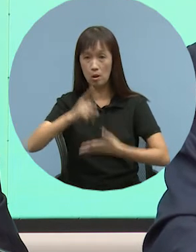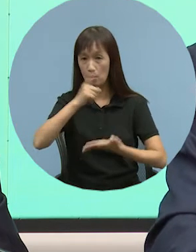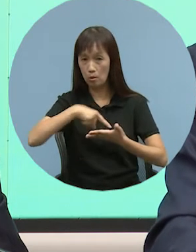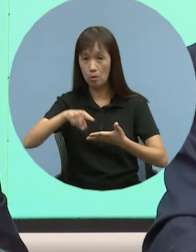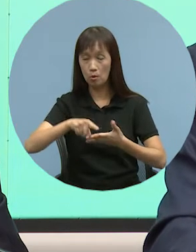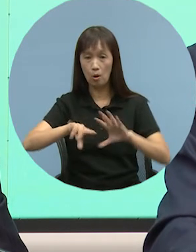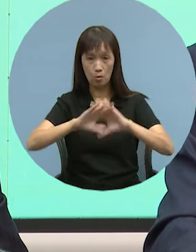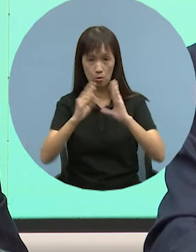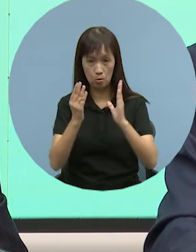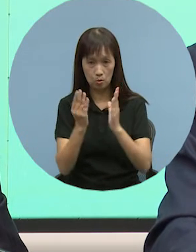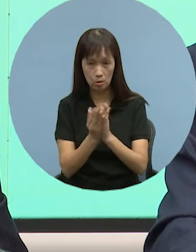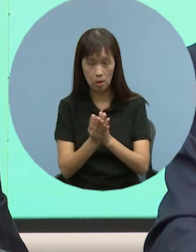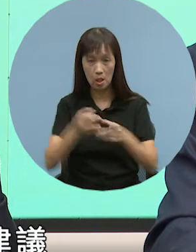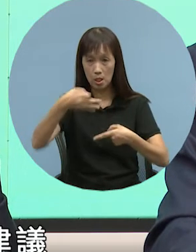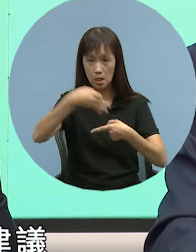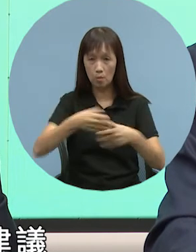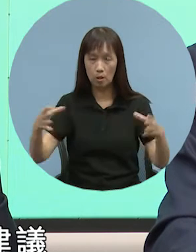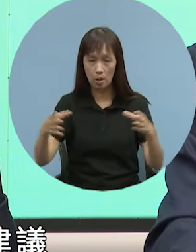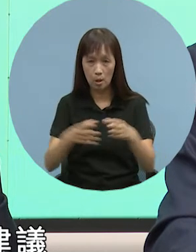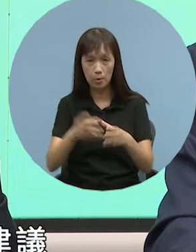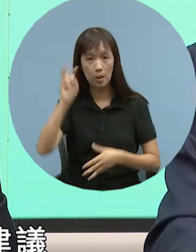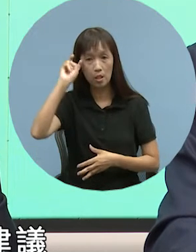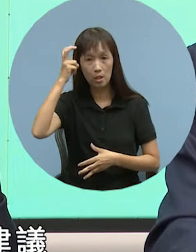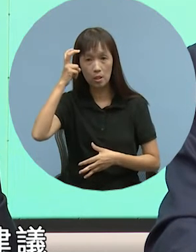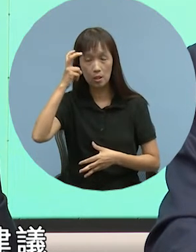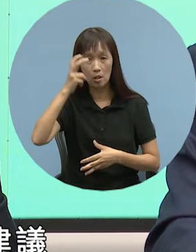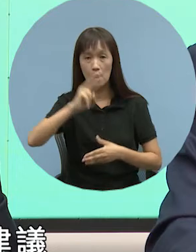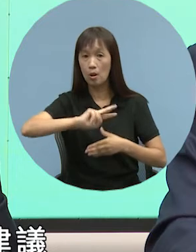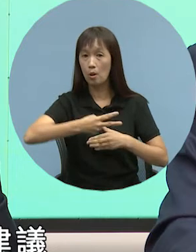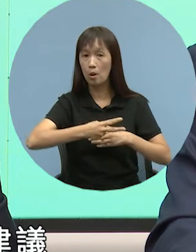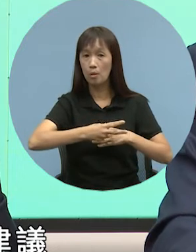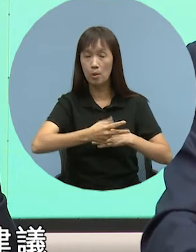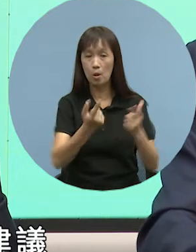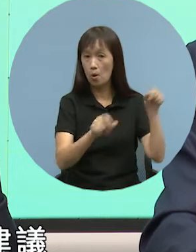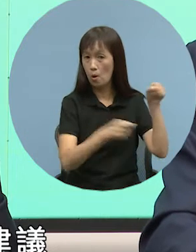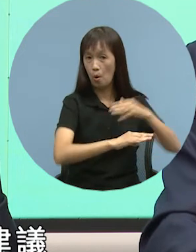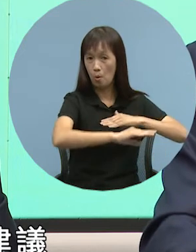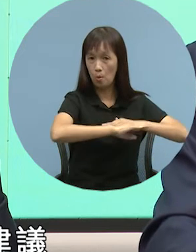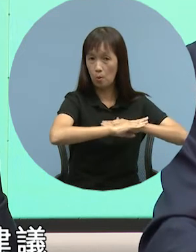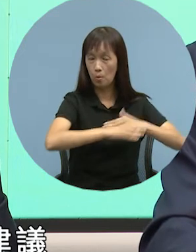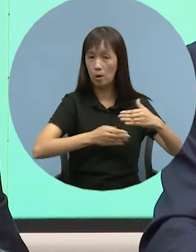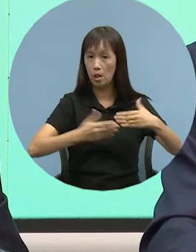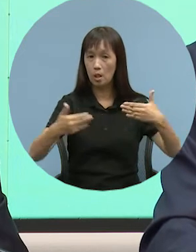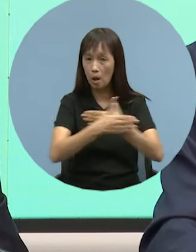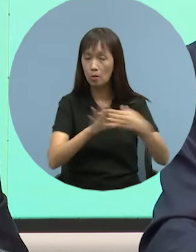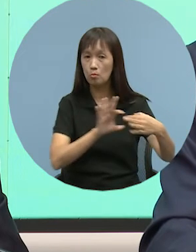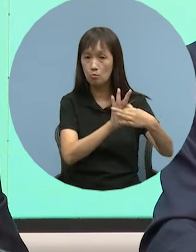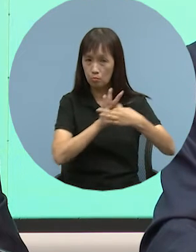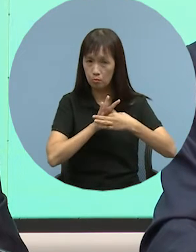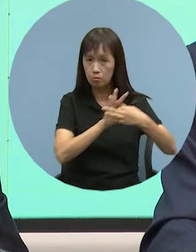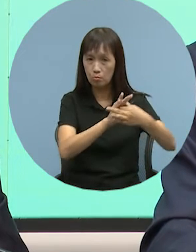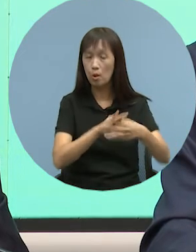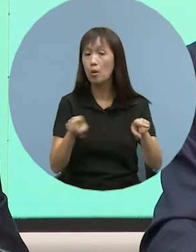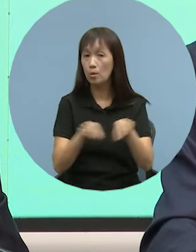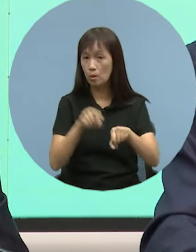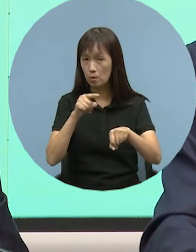深圳是共同探讨优化罗湖口岸的交通接驳的建议。与此同时，专